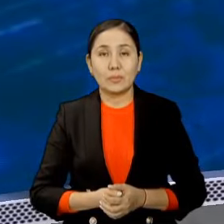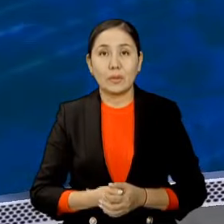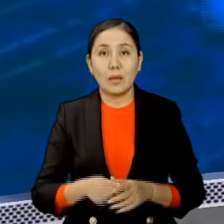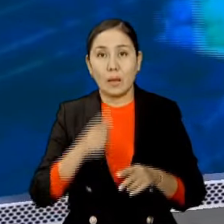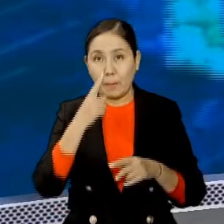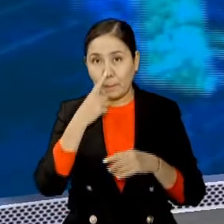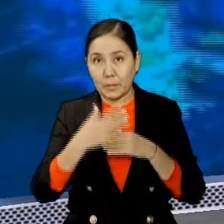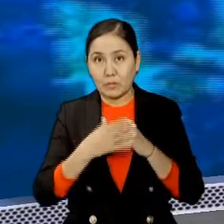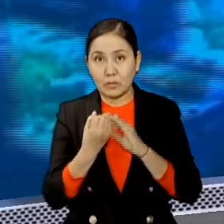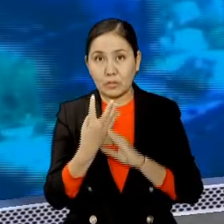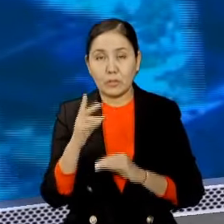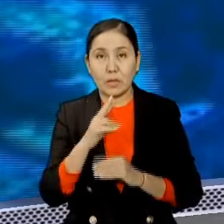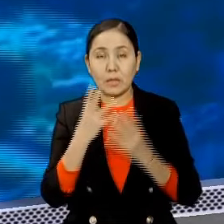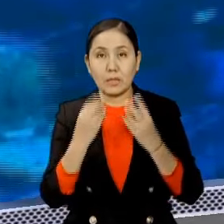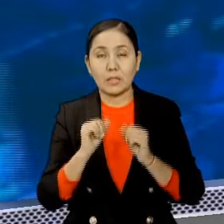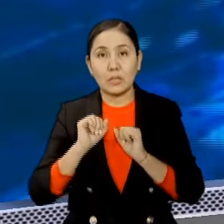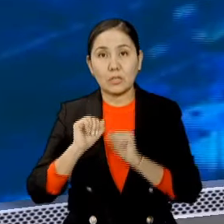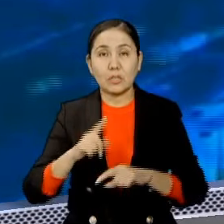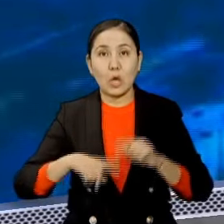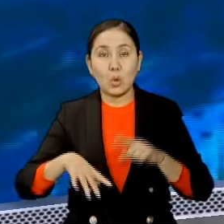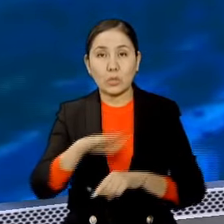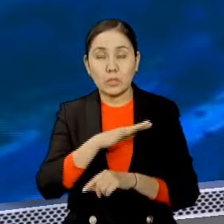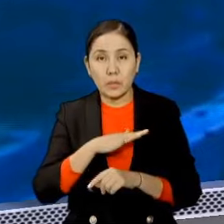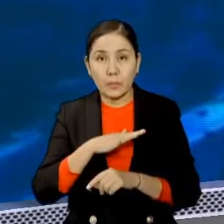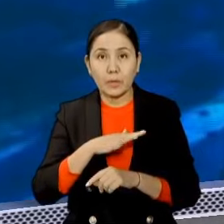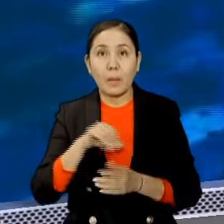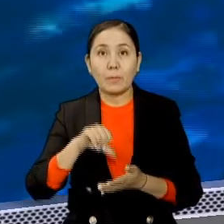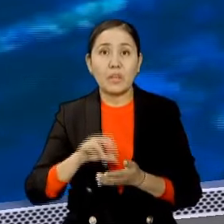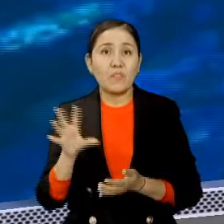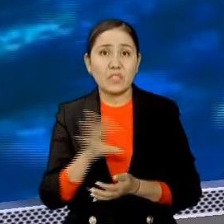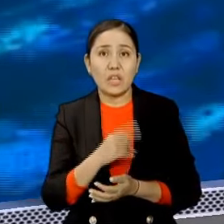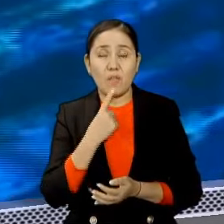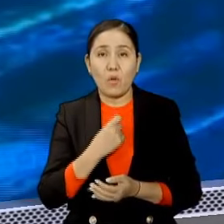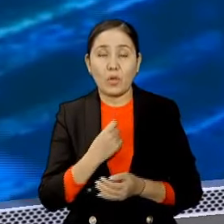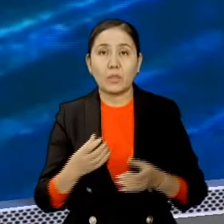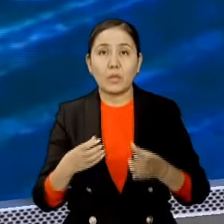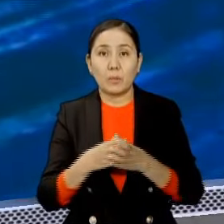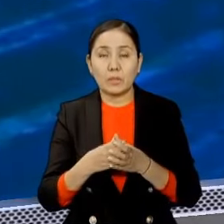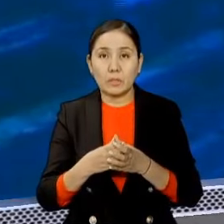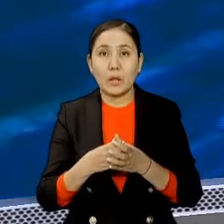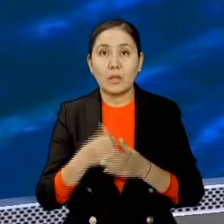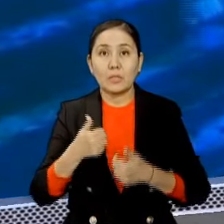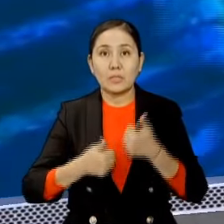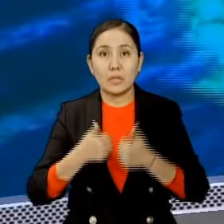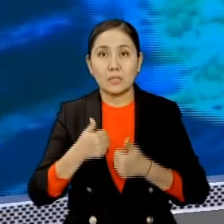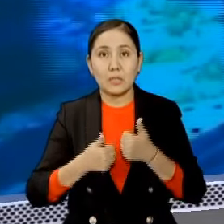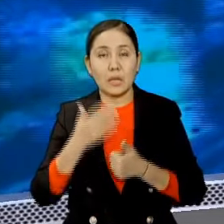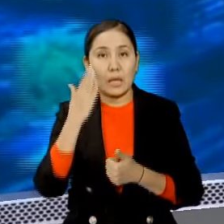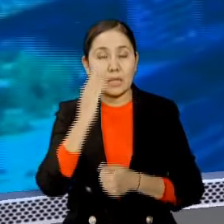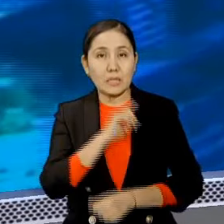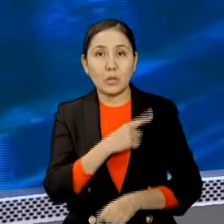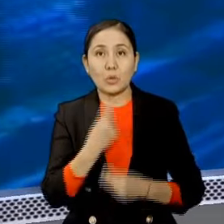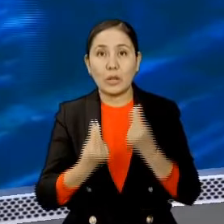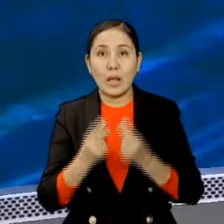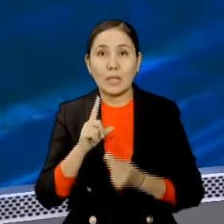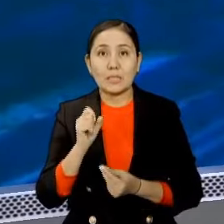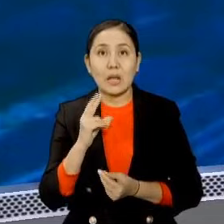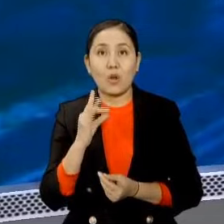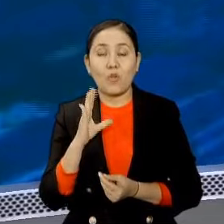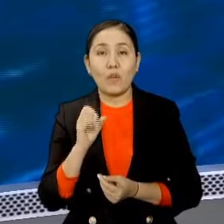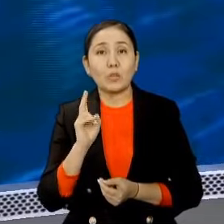В преддверии 14 января, Дня защитников Родины, представители всех военных подразделений страны состязались в интеллектуальной игре «За